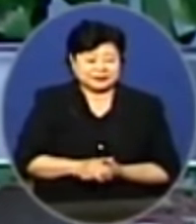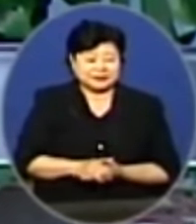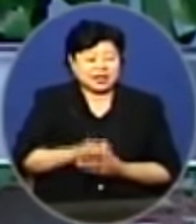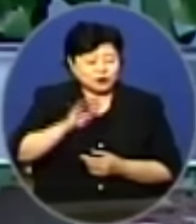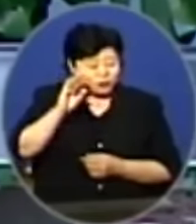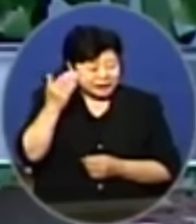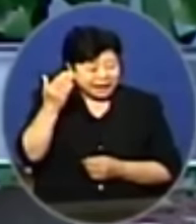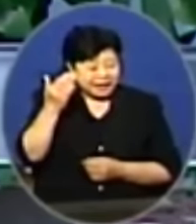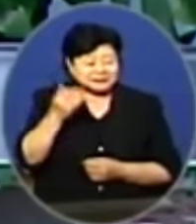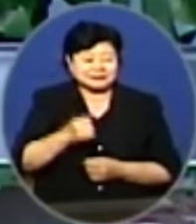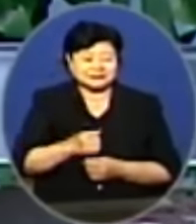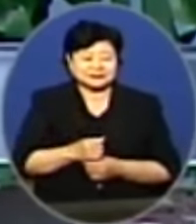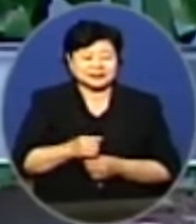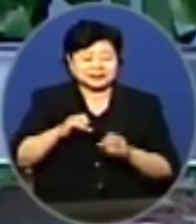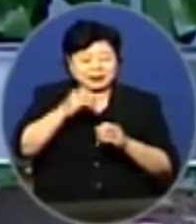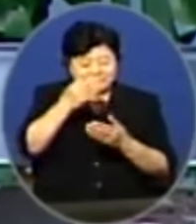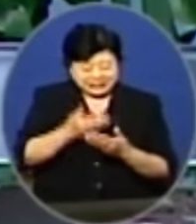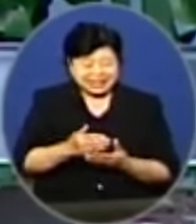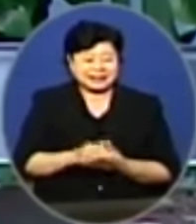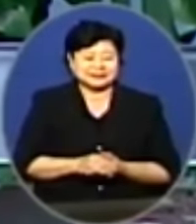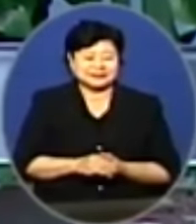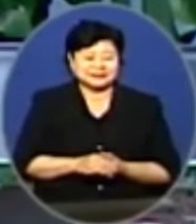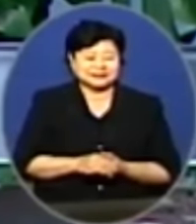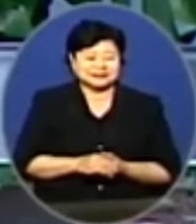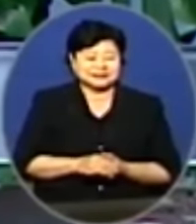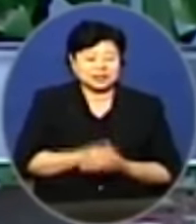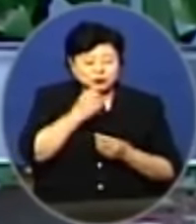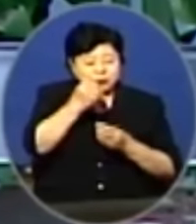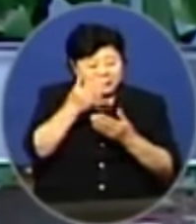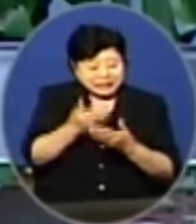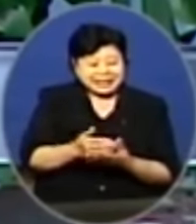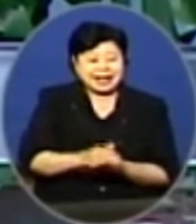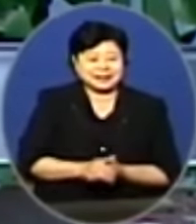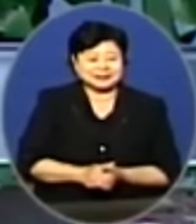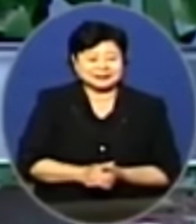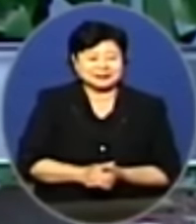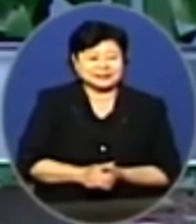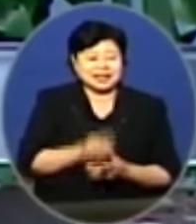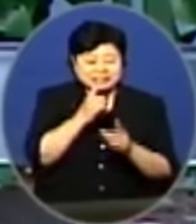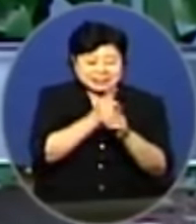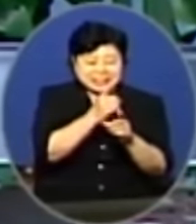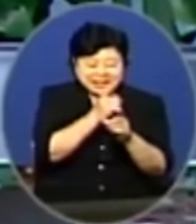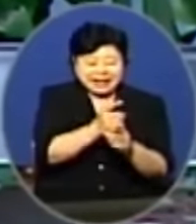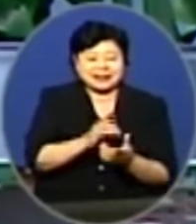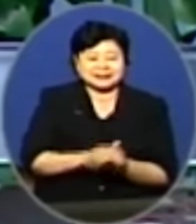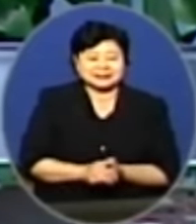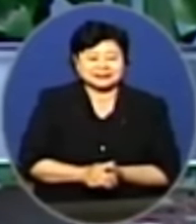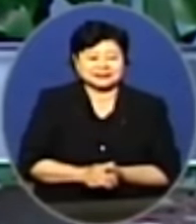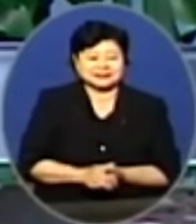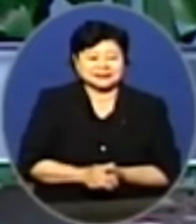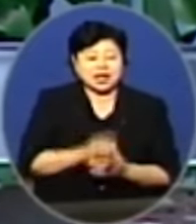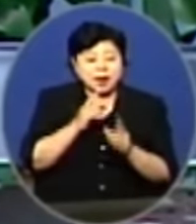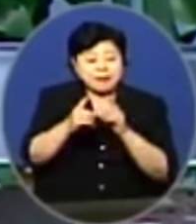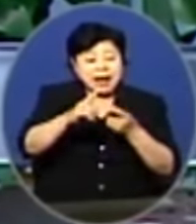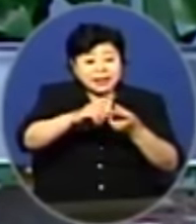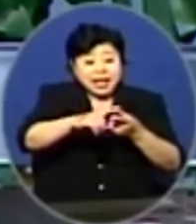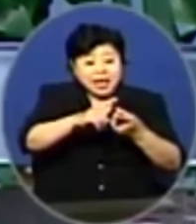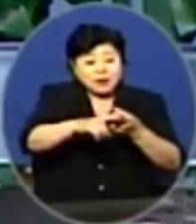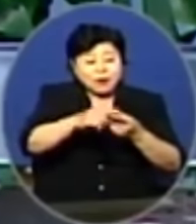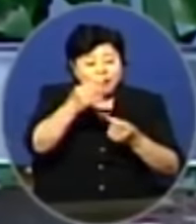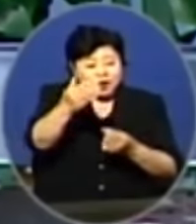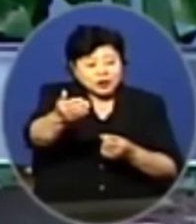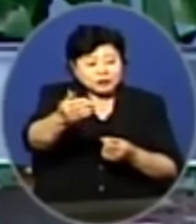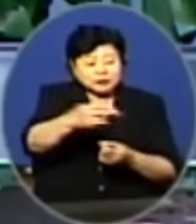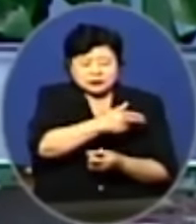되었다, 응답받았다, 축복받았다, 승리한다. 그 말들이 다